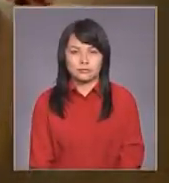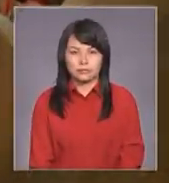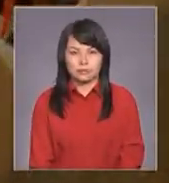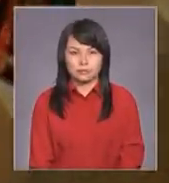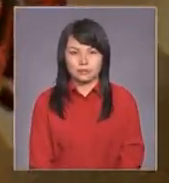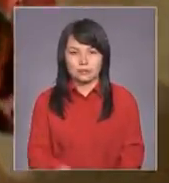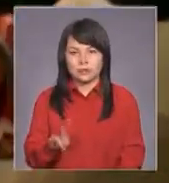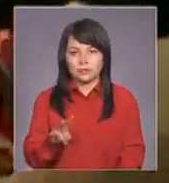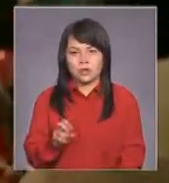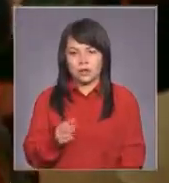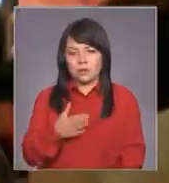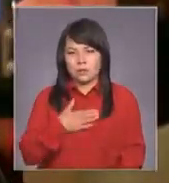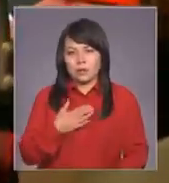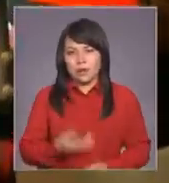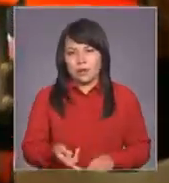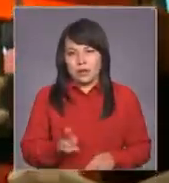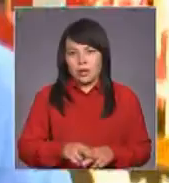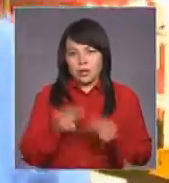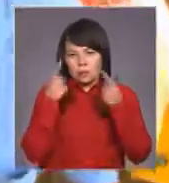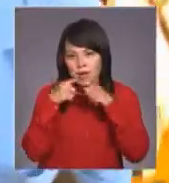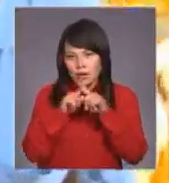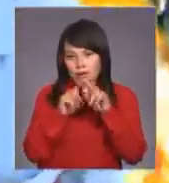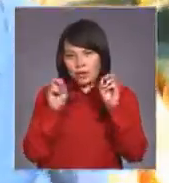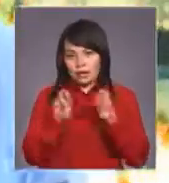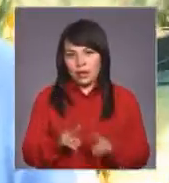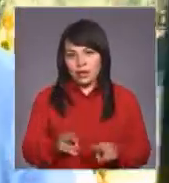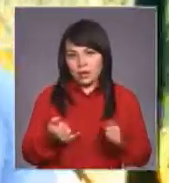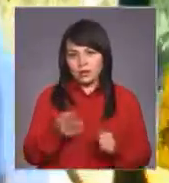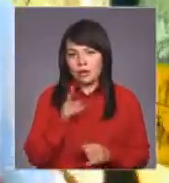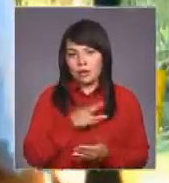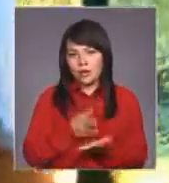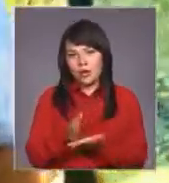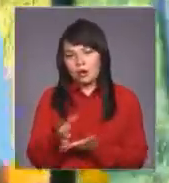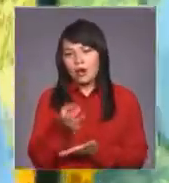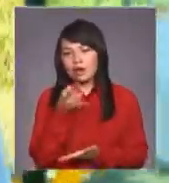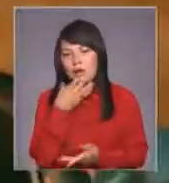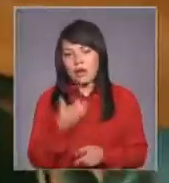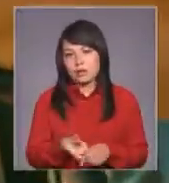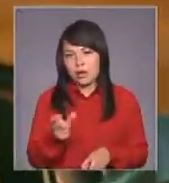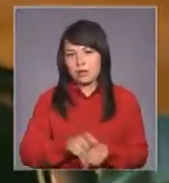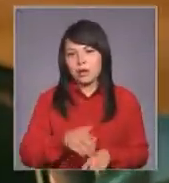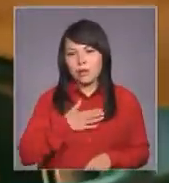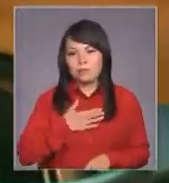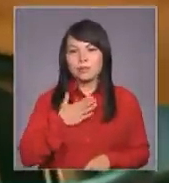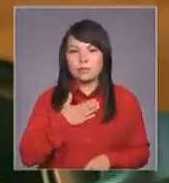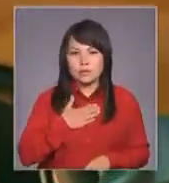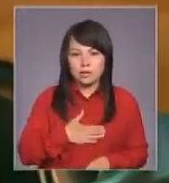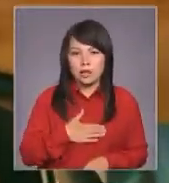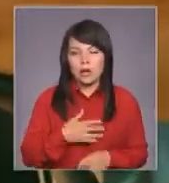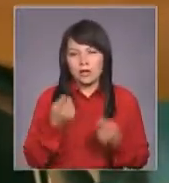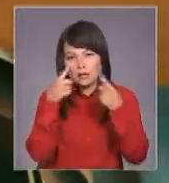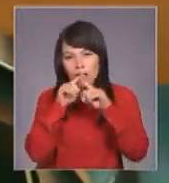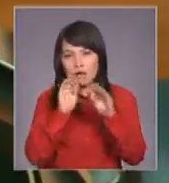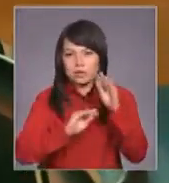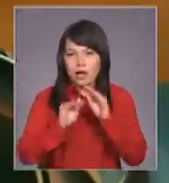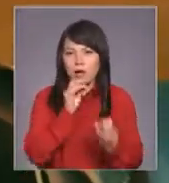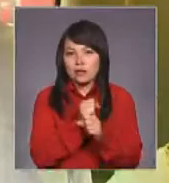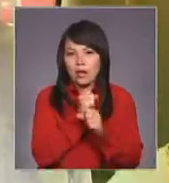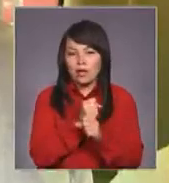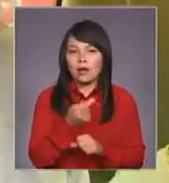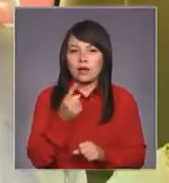Жасым 70-ге келсем, механизмге қарай көп бұрылам, көп жұмыс жасайып, механизмнің тілін білем. Мынау қазіргі